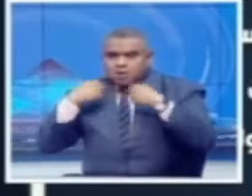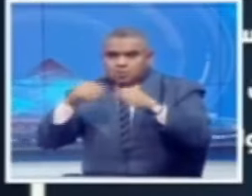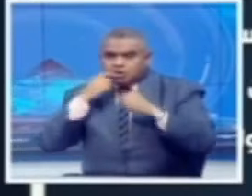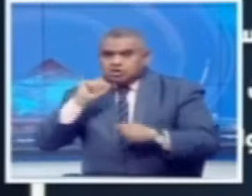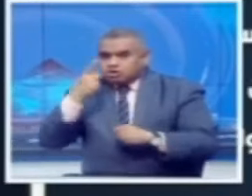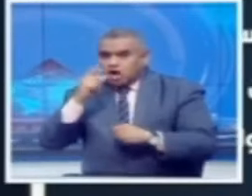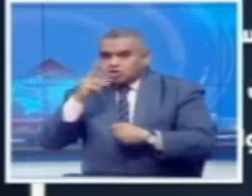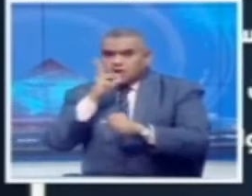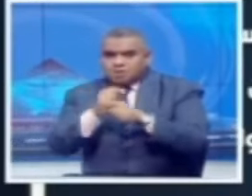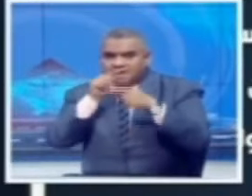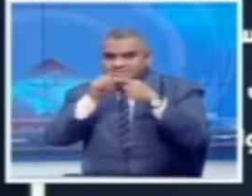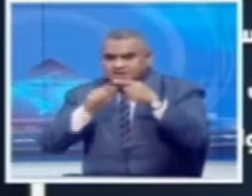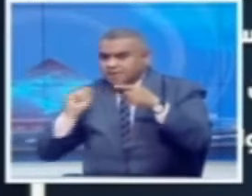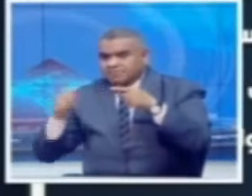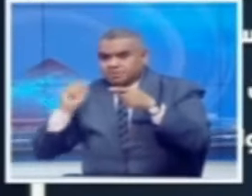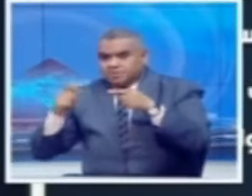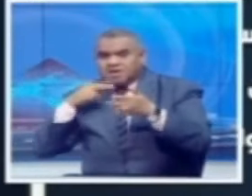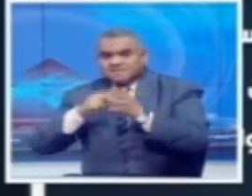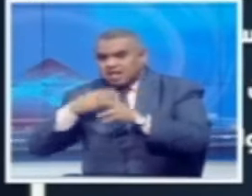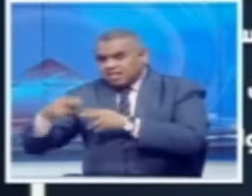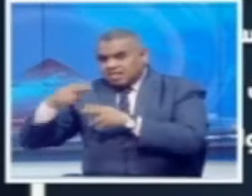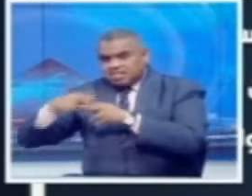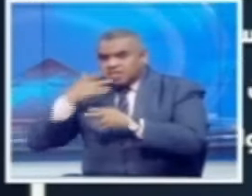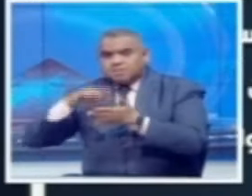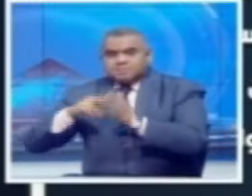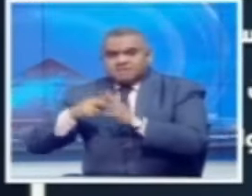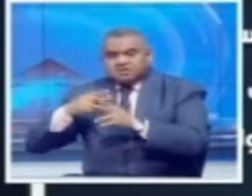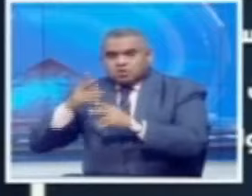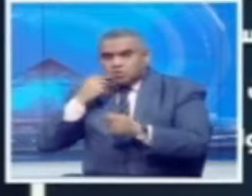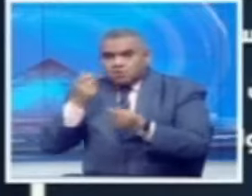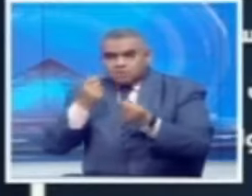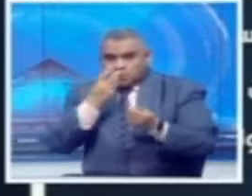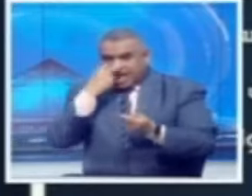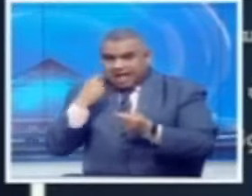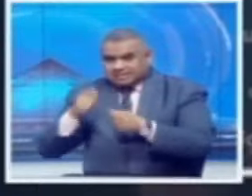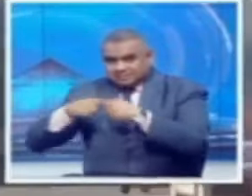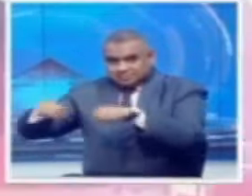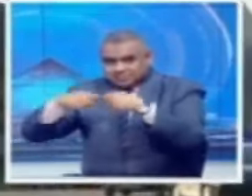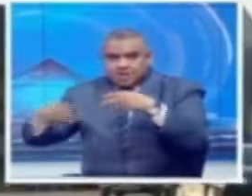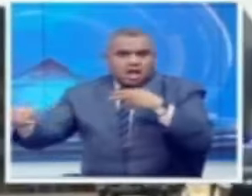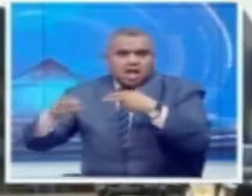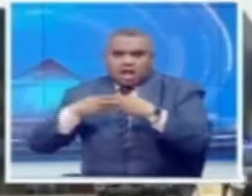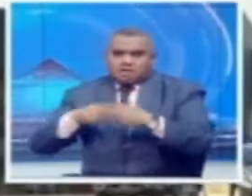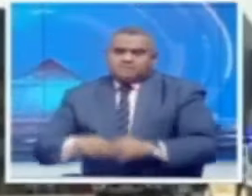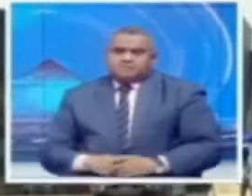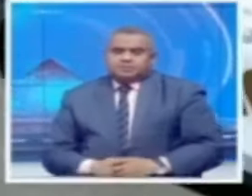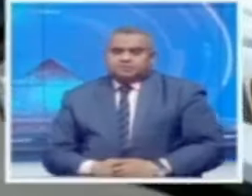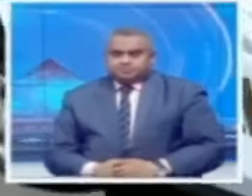شهرية ولم يلتزم بسدادها، كما أنه تهرب من سداد أصول المبالغ المستولى عليها.